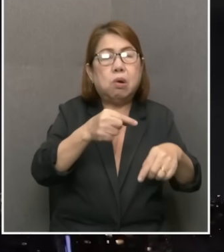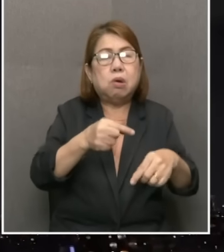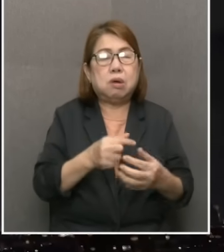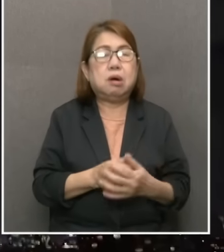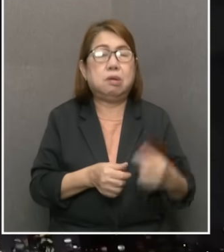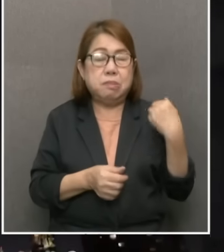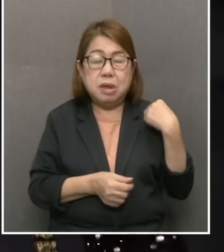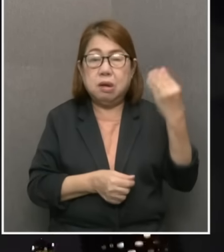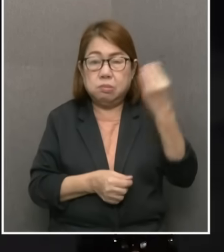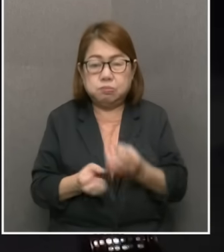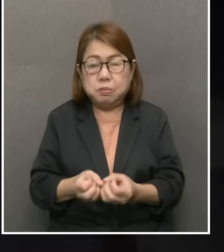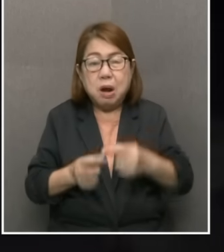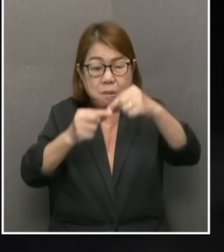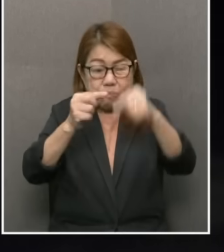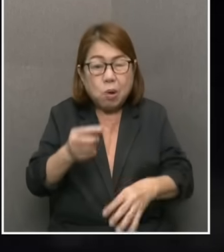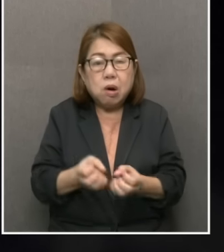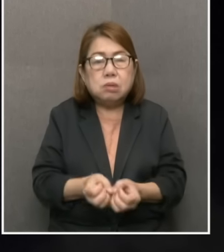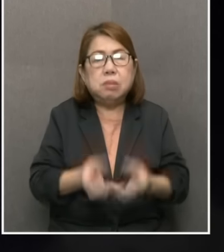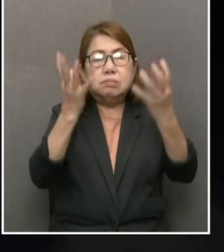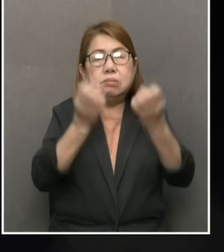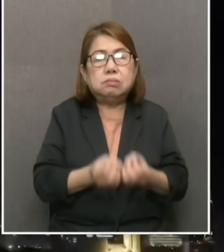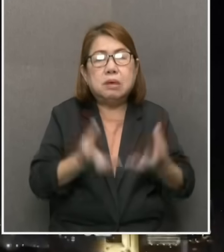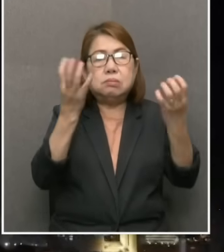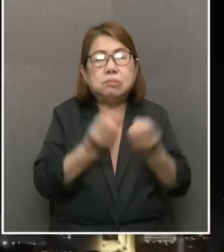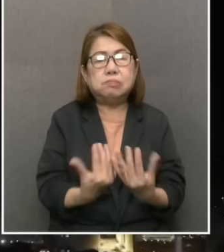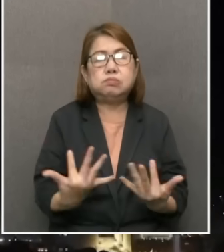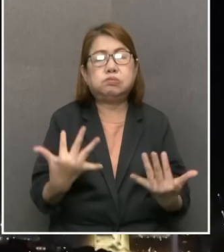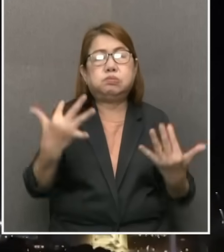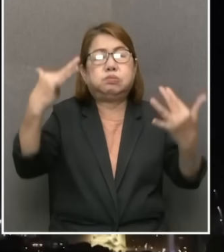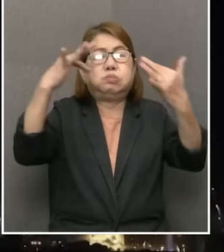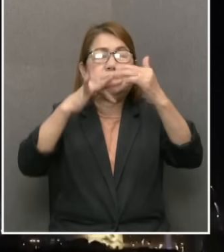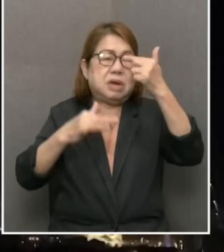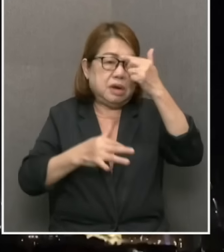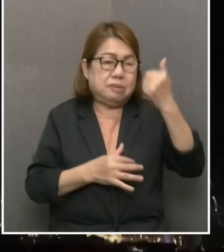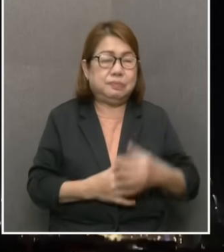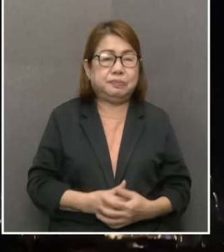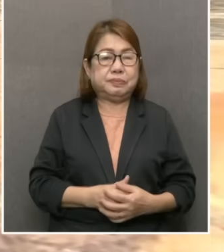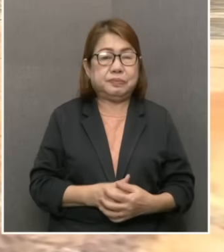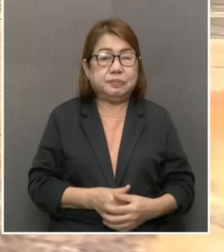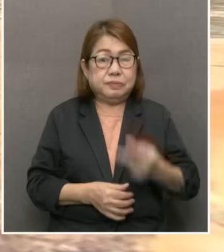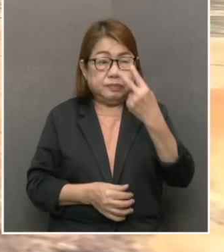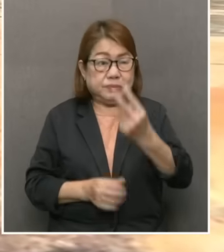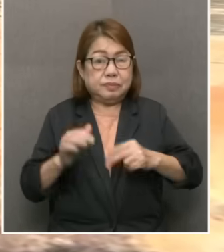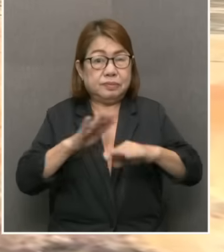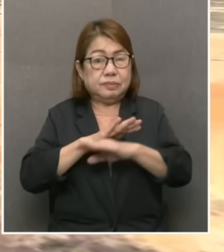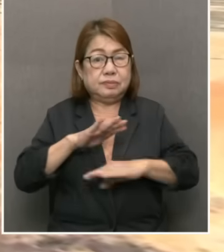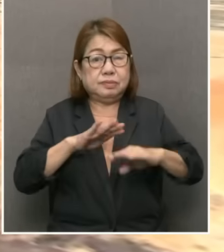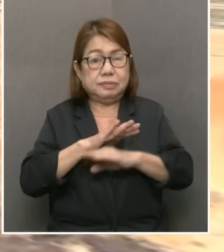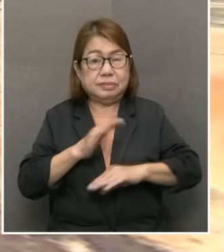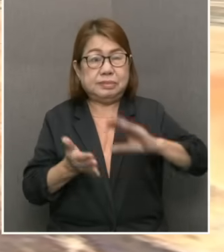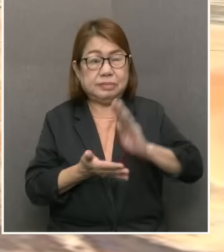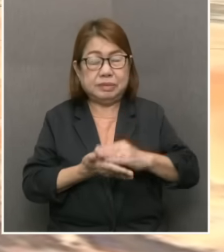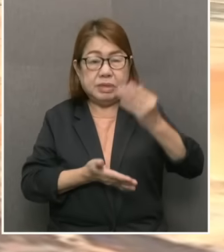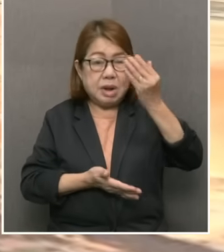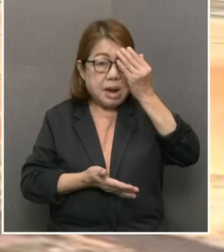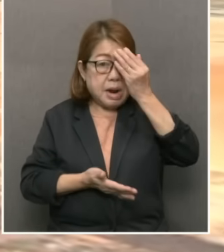ดหลายครั้งแล้วก็มีกลุ่มควันดำขโมงลอยขึ้นสู่ท้องฟ้าครับ ถ้าดูข้อมูลนะคะกองทัพอิสราเอลได้ลงทุน